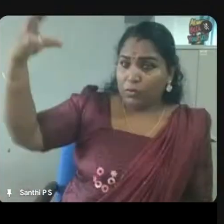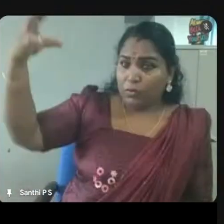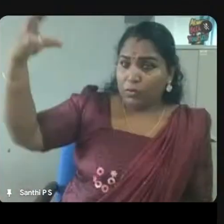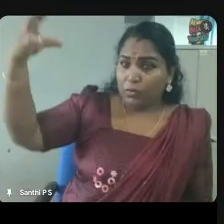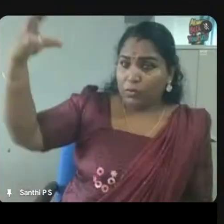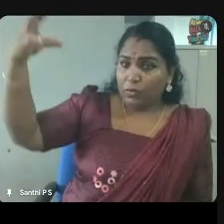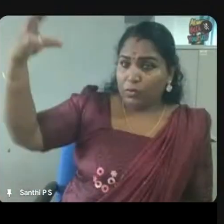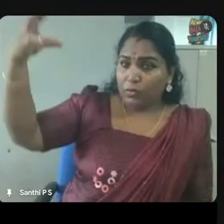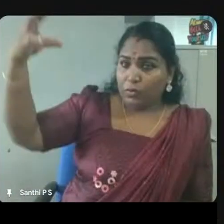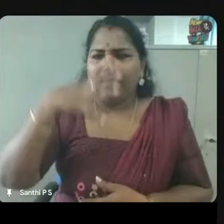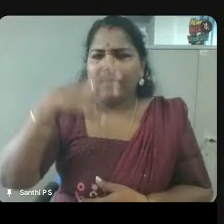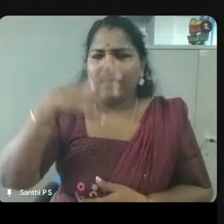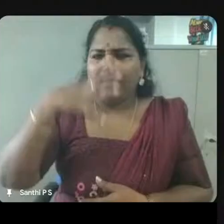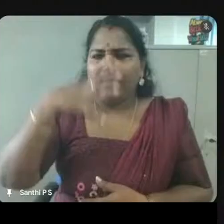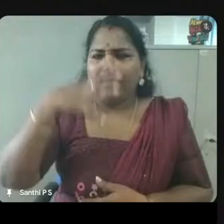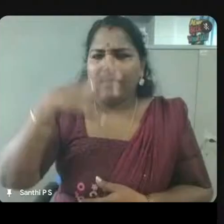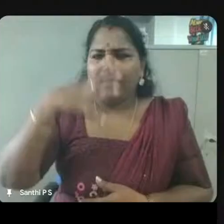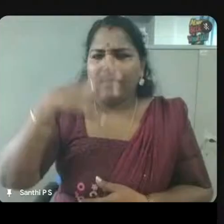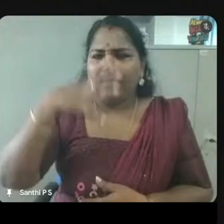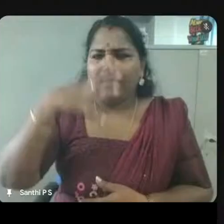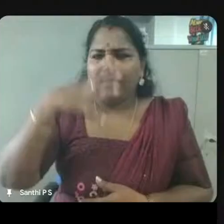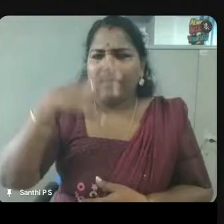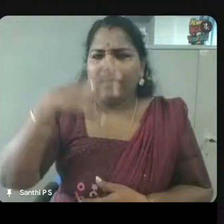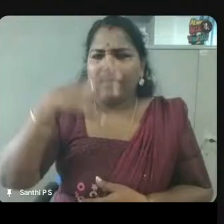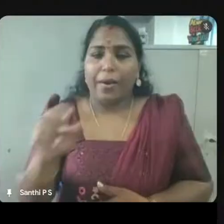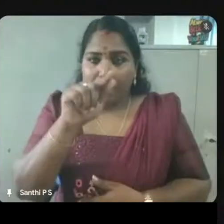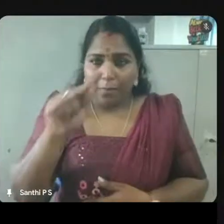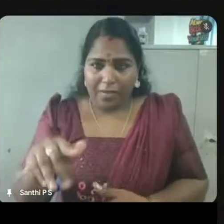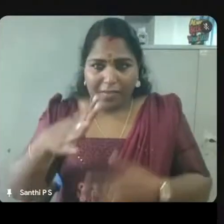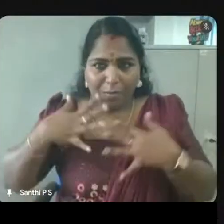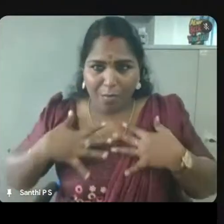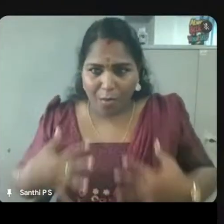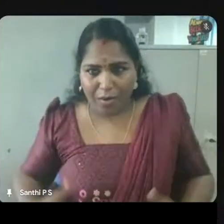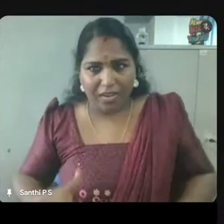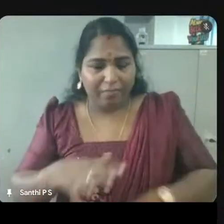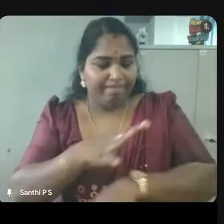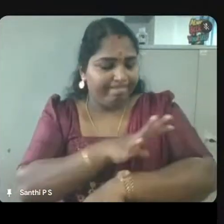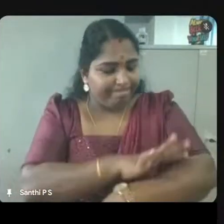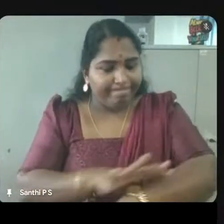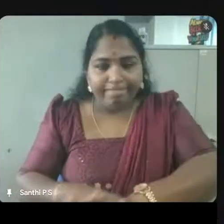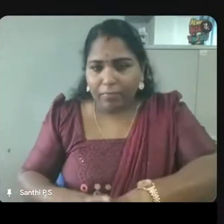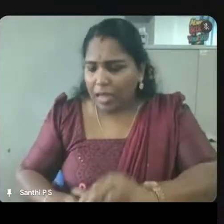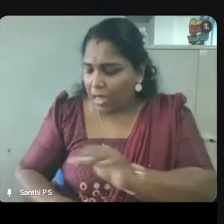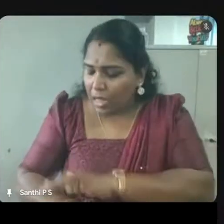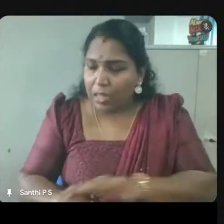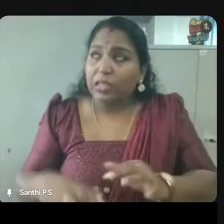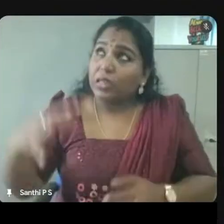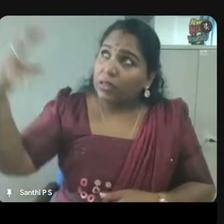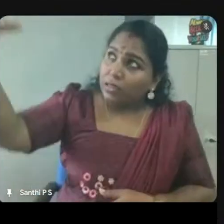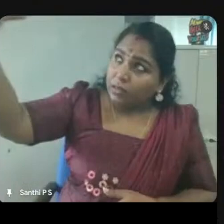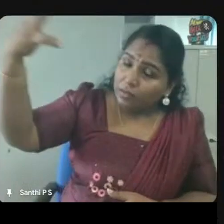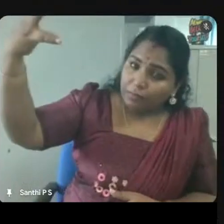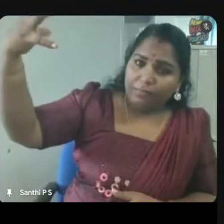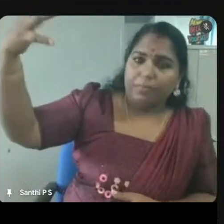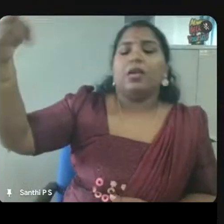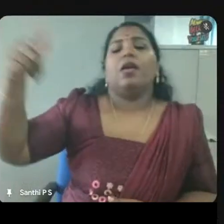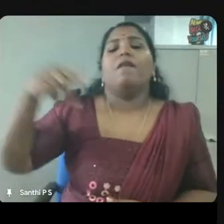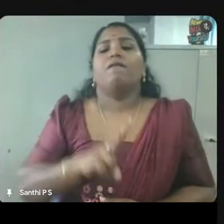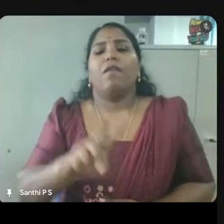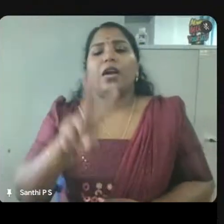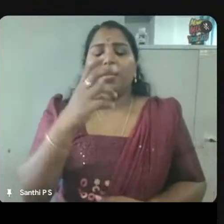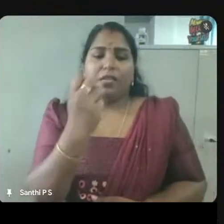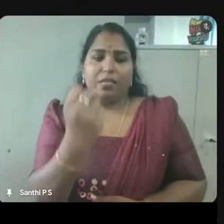സ്ഥലത്ത് ഒരു 40% സ്കിൻ എക്സ്പോസ്ഡ് ആയിട്ട് നമ്മൾ ഇരിക്കുമ്പോൾ നമുക്ക് വൈറ്റമിൻ ഡി കിട്ടും. അതുപോലെ സൂര്യപ്രകാശം ഉള്ള സ്ഥലത്ത് നമ്മൾ